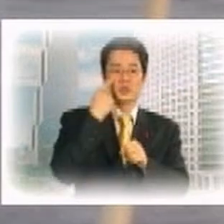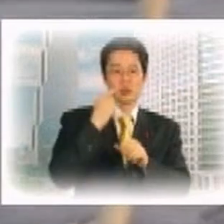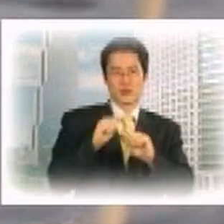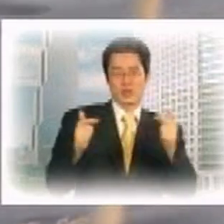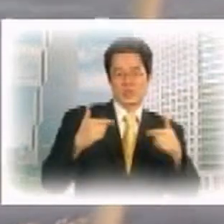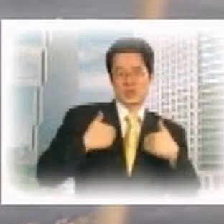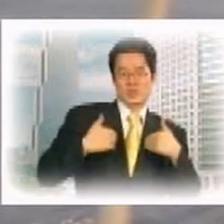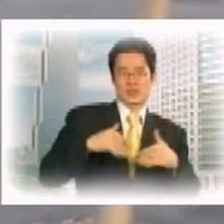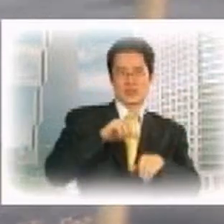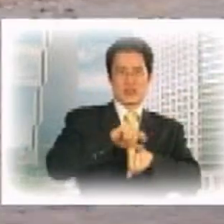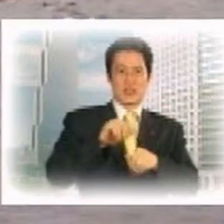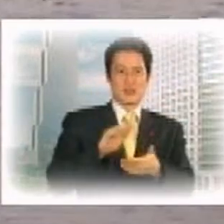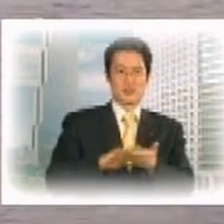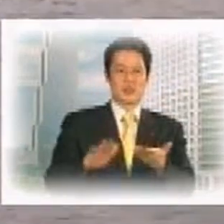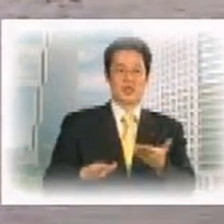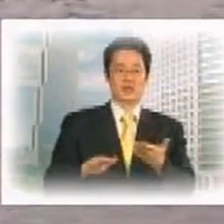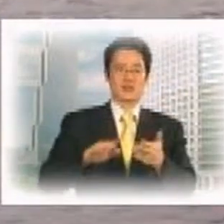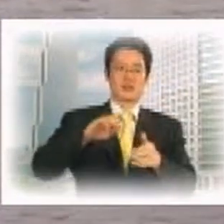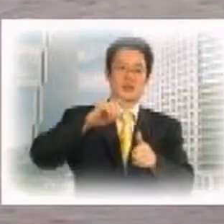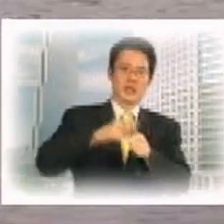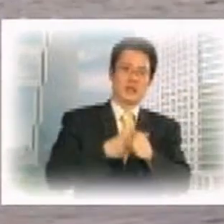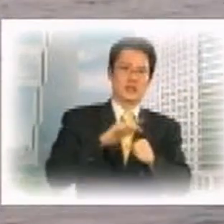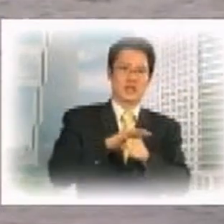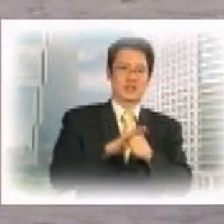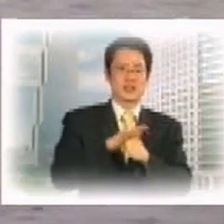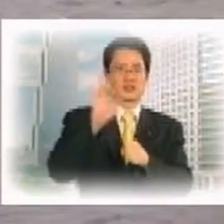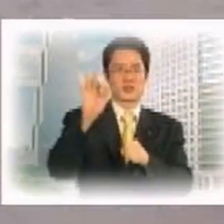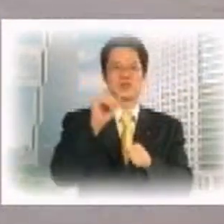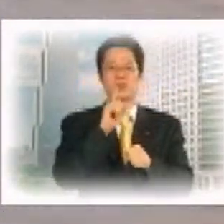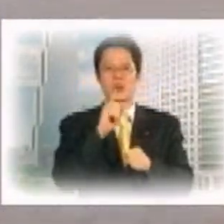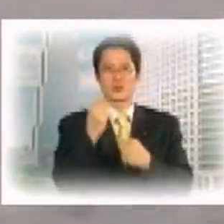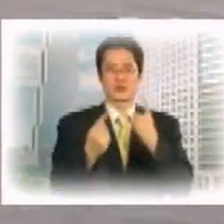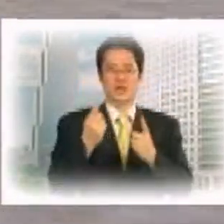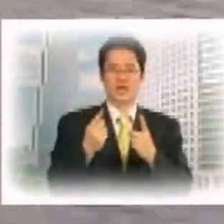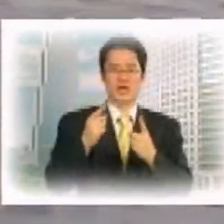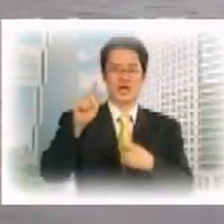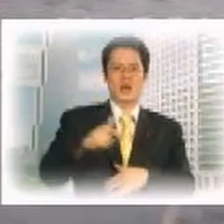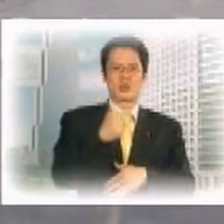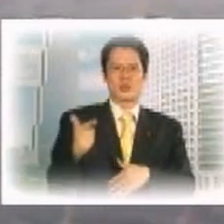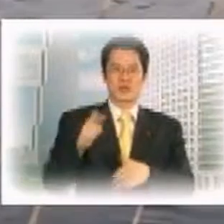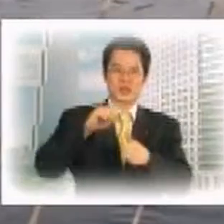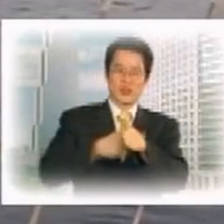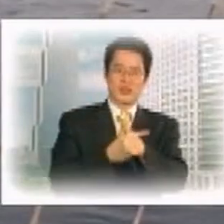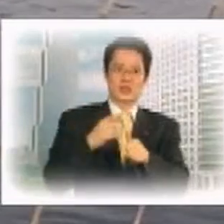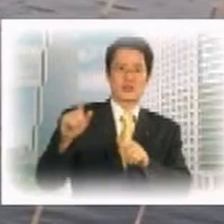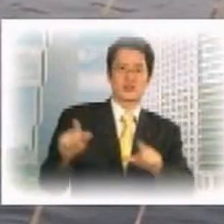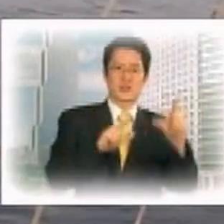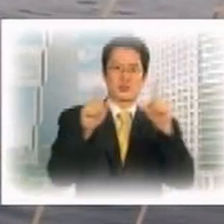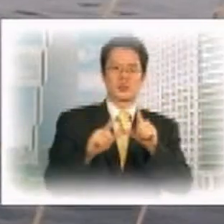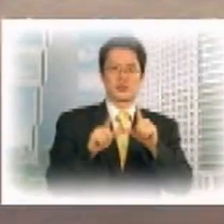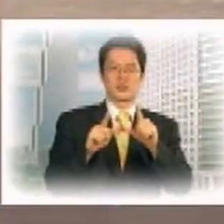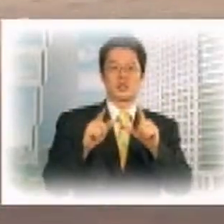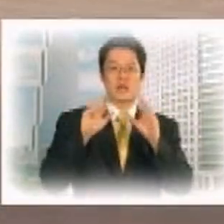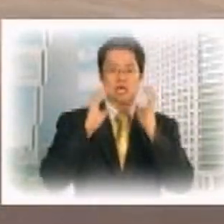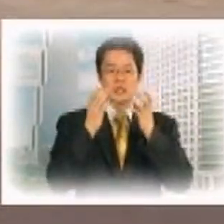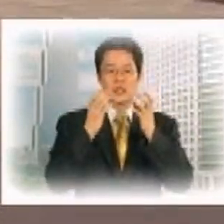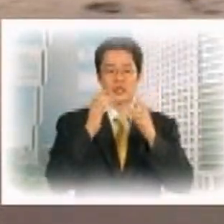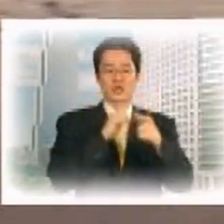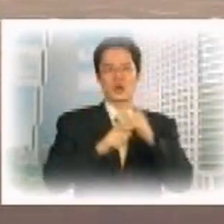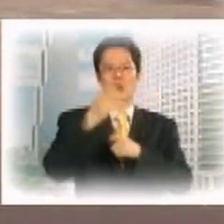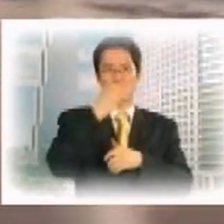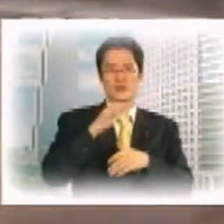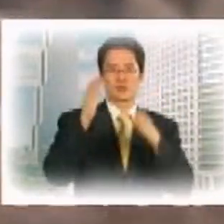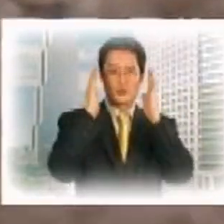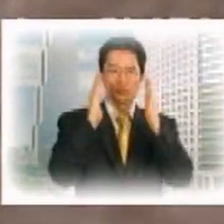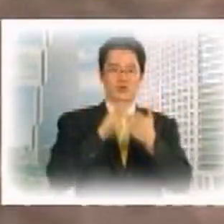자연을 사랑하자는 10마디 말보다 자연과 함께하는 하루가 아이들에게는 더욱 효과적인 학습이 됩니다. 겨울방학 동안 우리